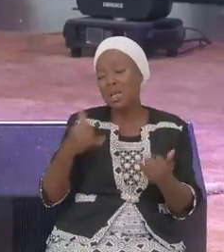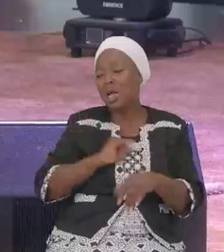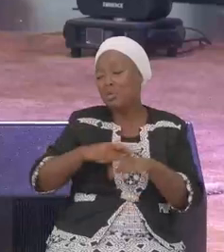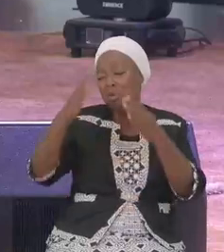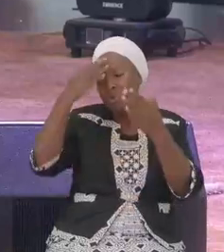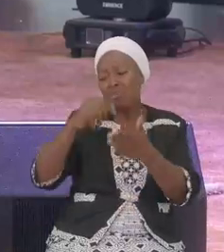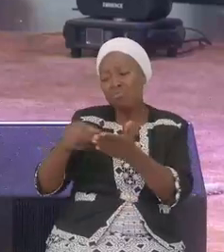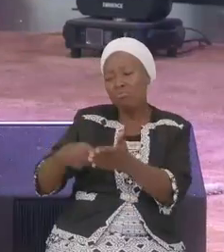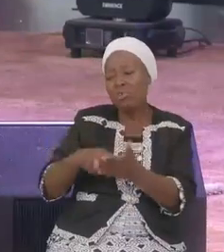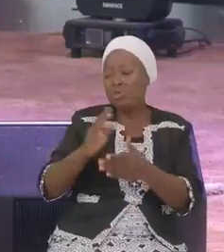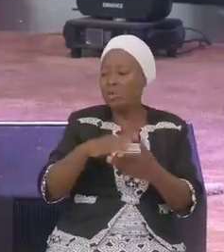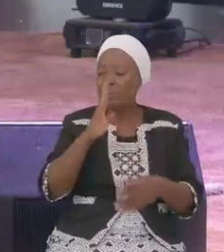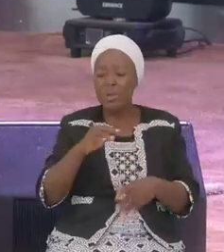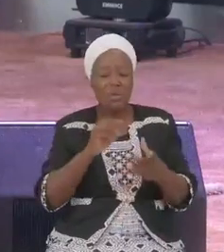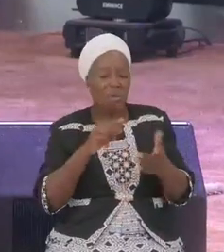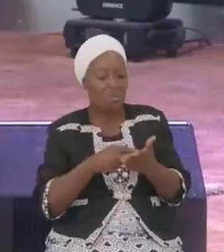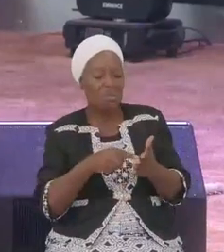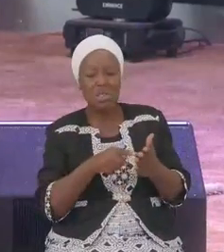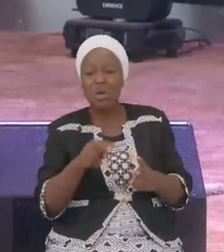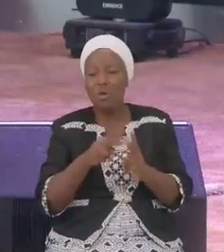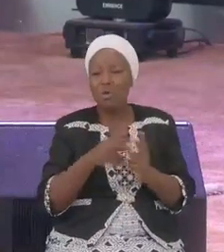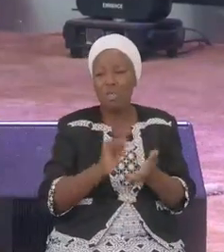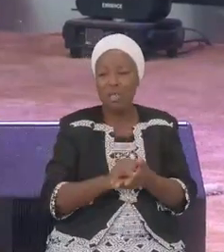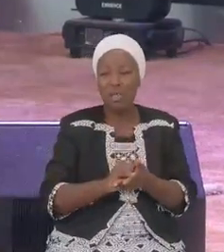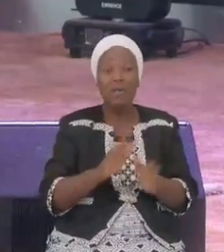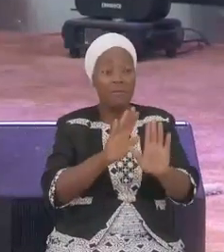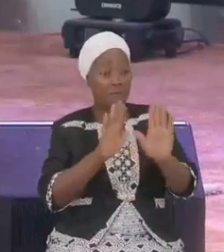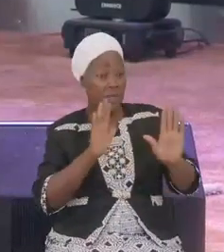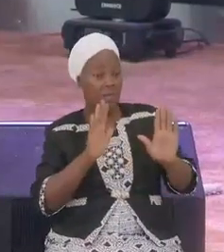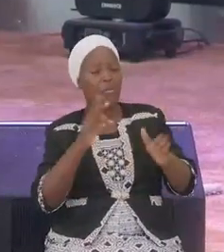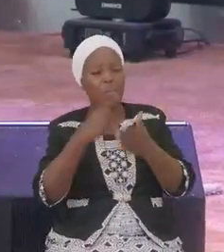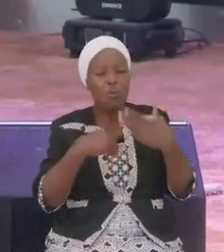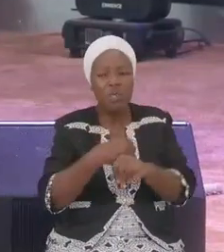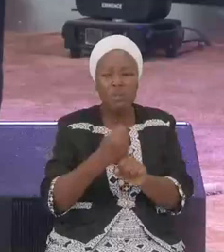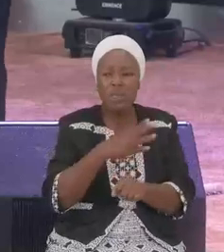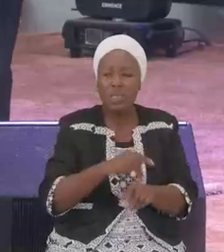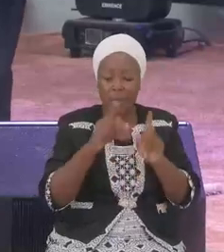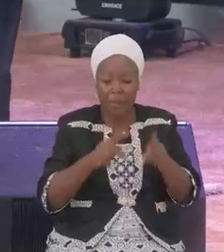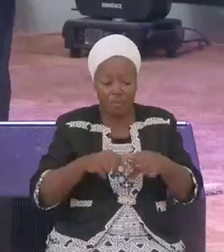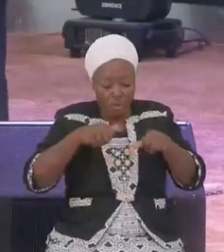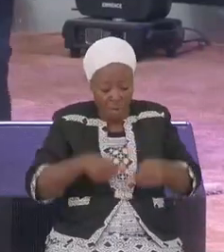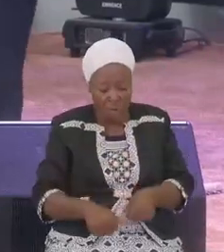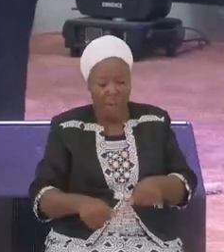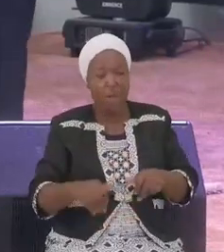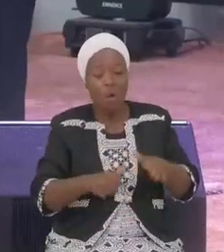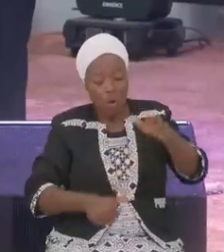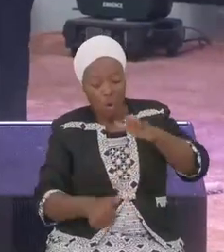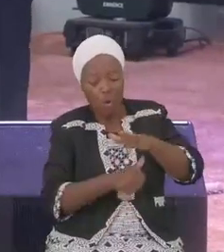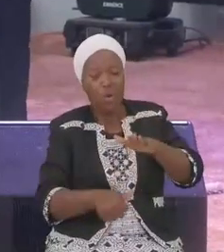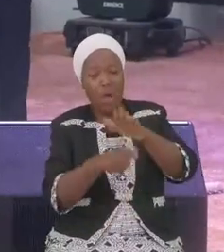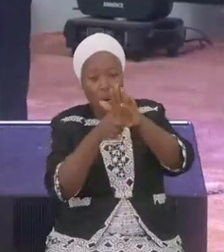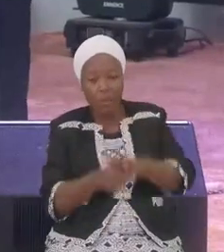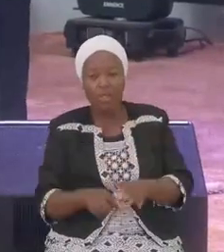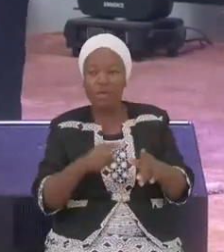pas ce que sera. C'est la crainte. Qu'est-ce qui fait qu'un homme va demeurer sous l'oppression?